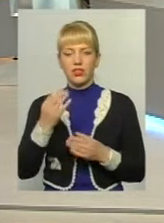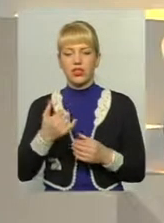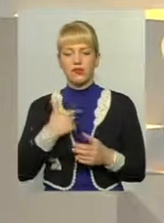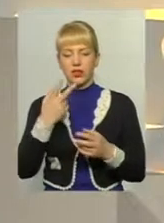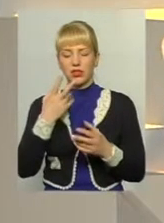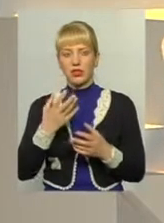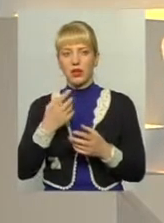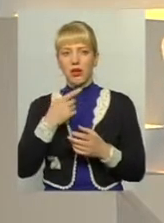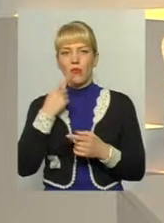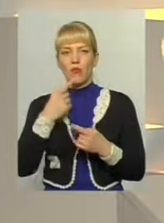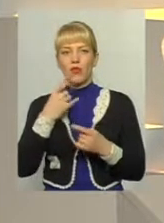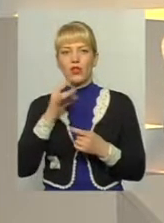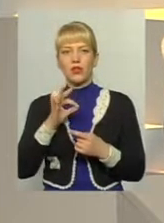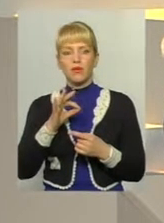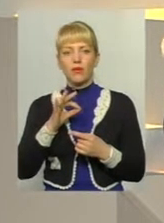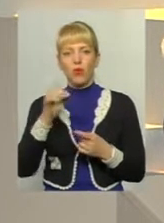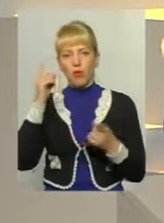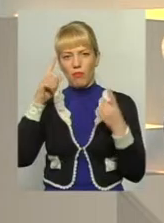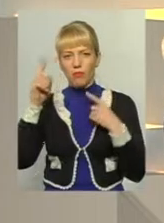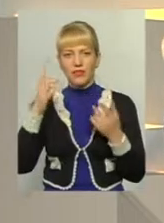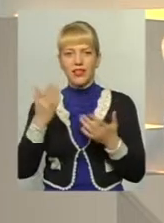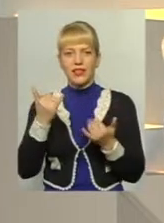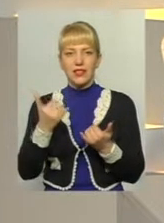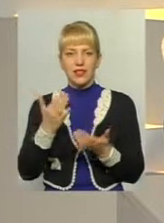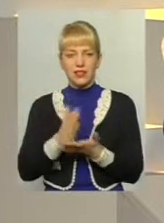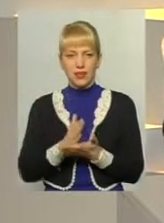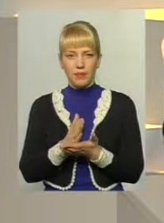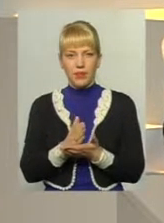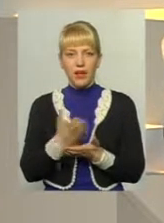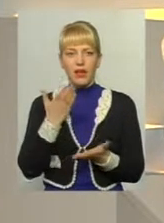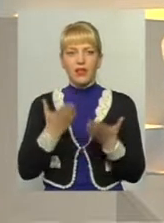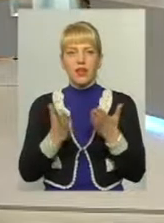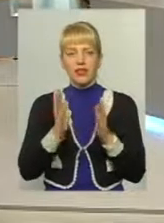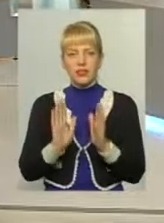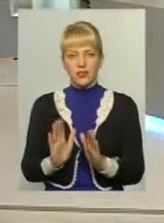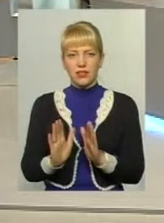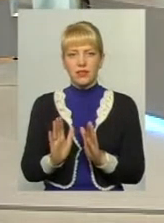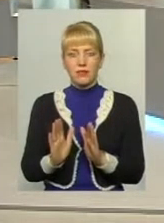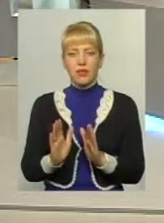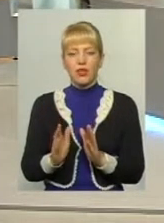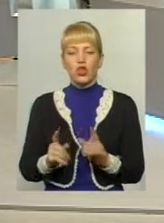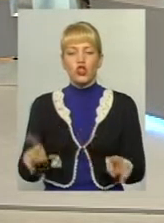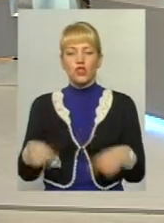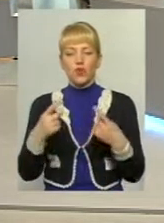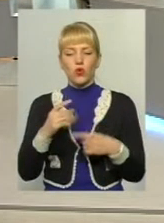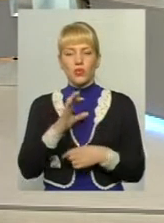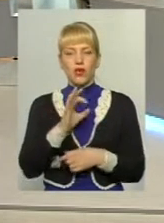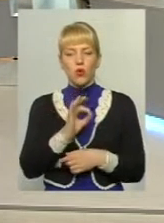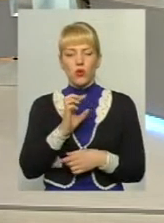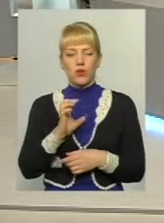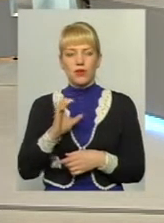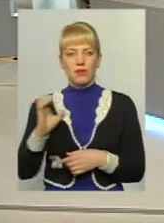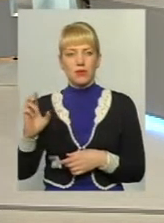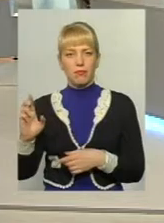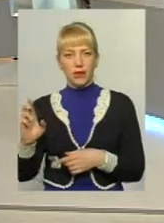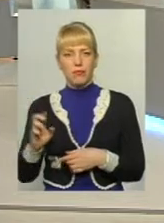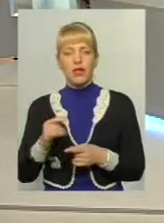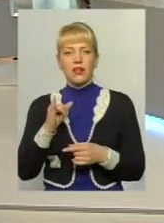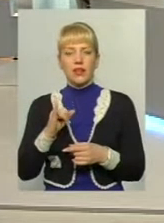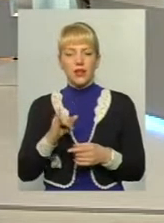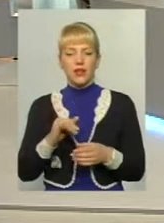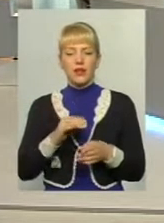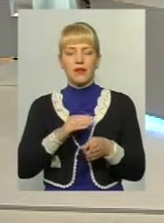фірма якась. Це може бути і приватний підприємець надавати послуги з управління будинком. Дякую, пане Богдан. У